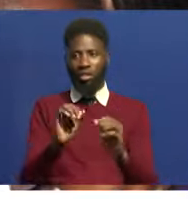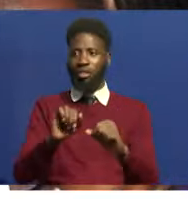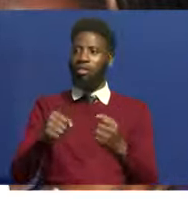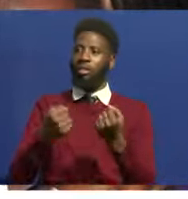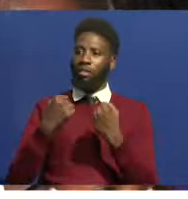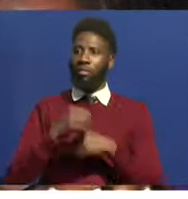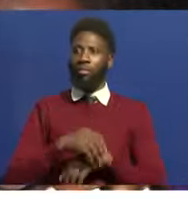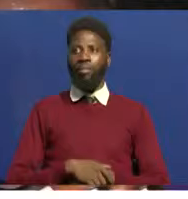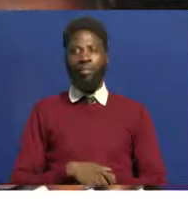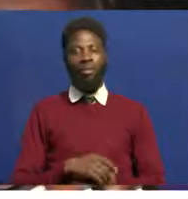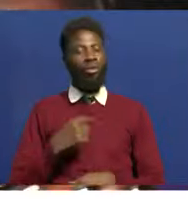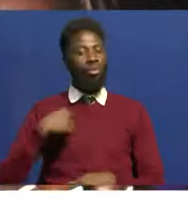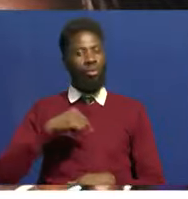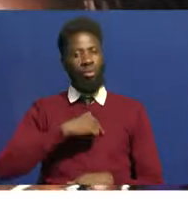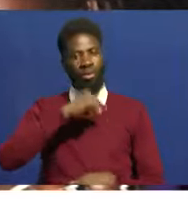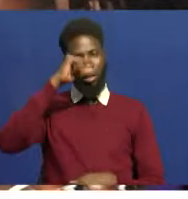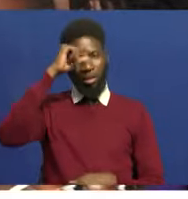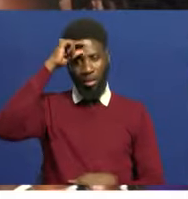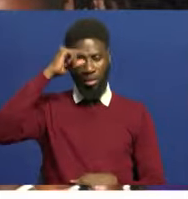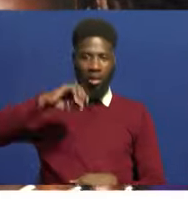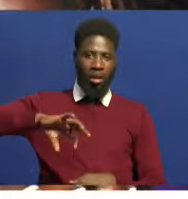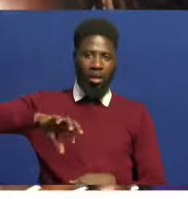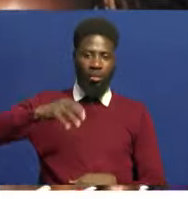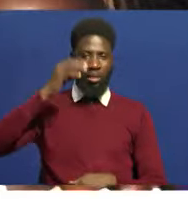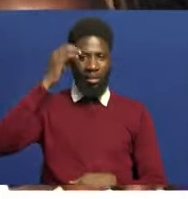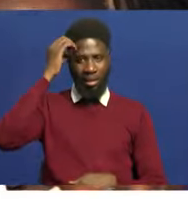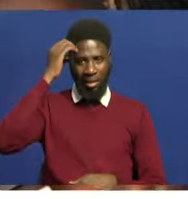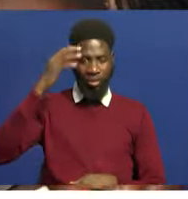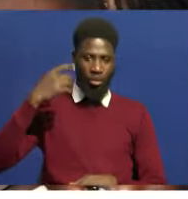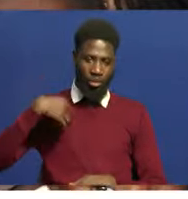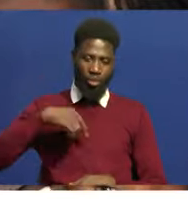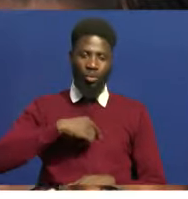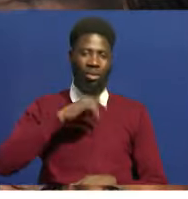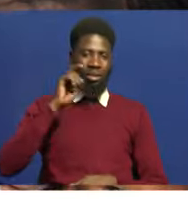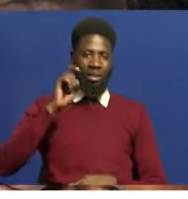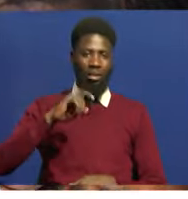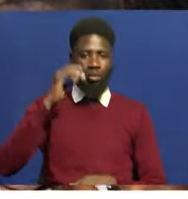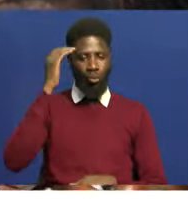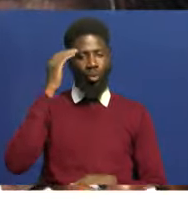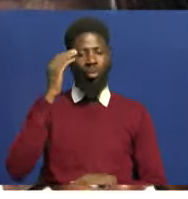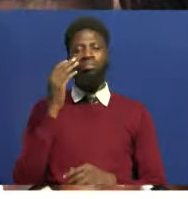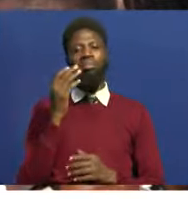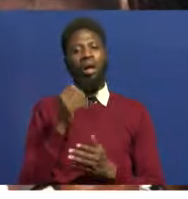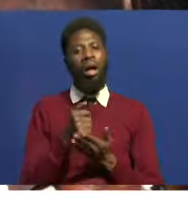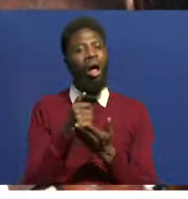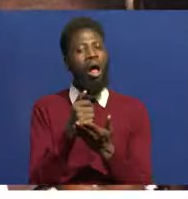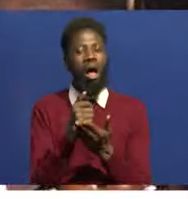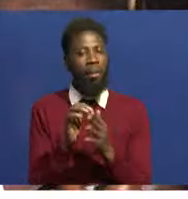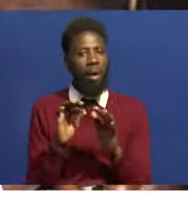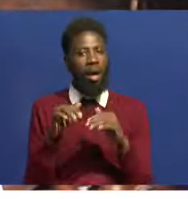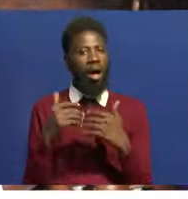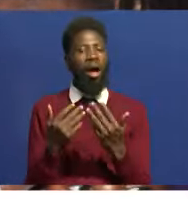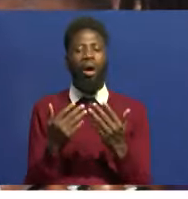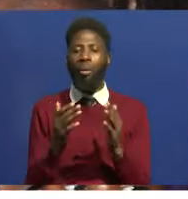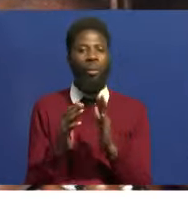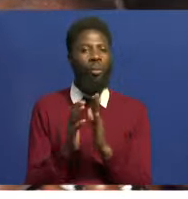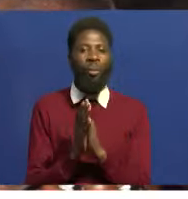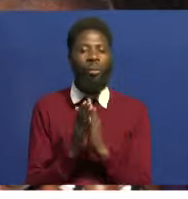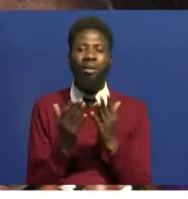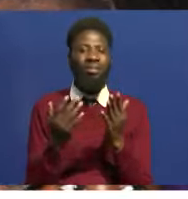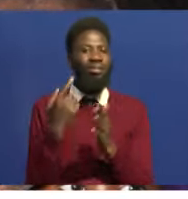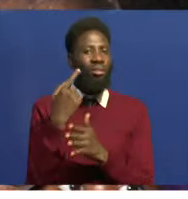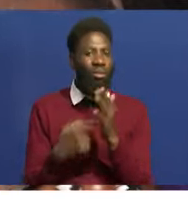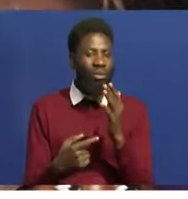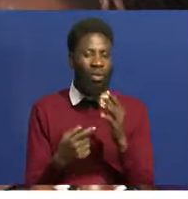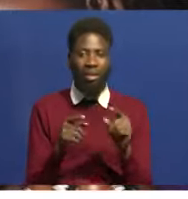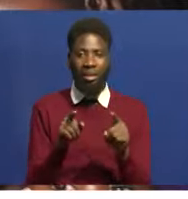Sisi Kama count government ya kiabuu Ili tuweze kujua ni Wapi tutawasaidia ni niniawasaidia Nayo ama ni